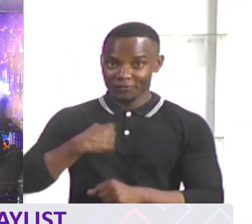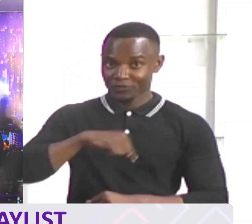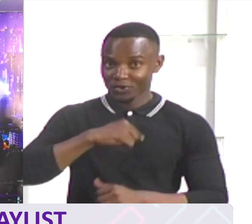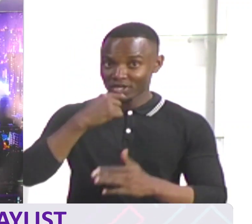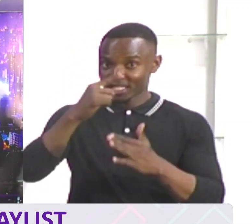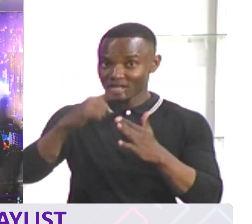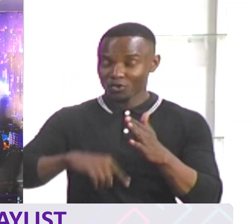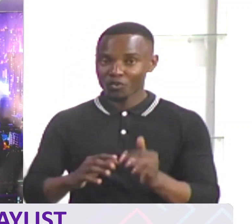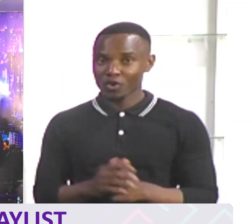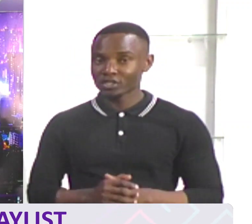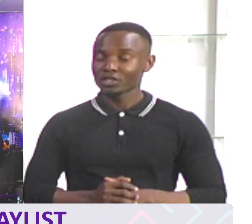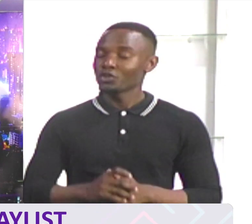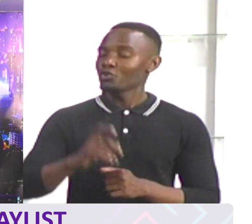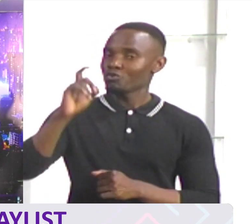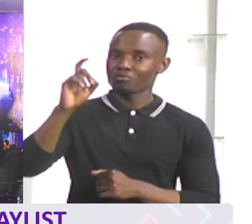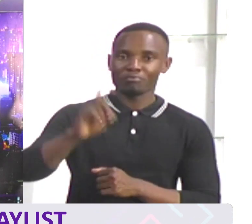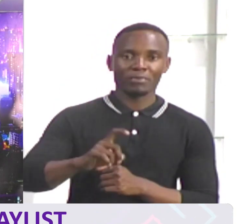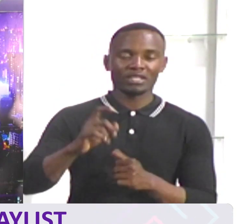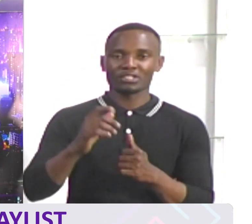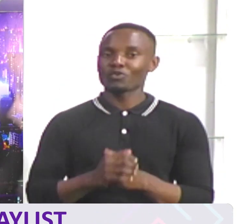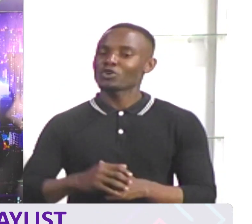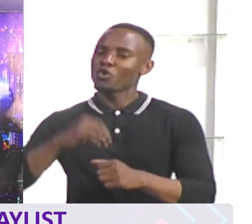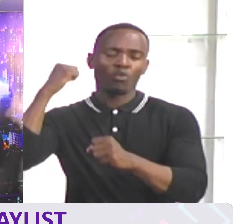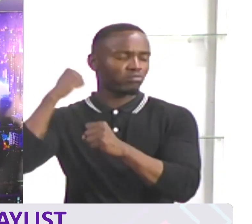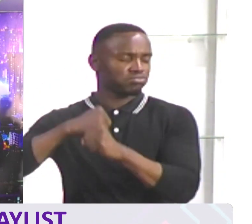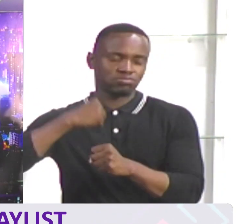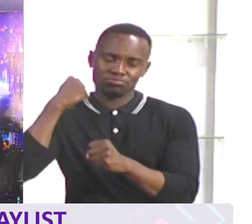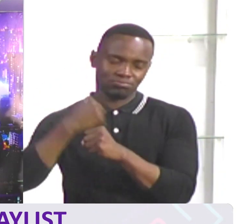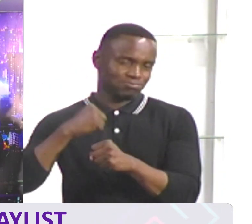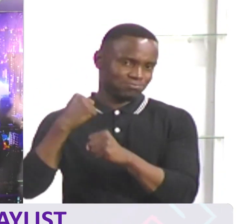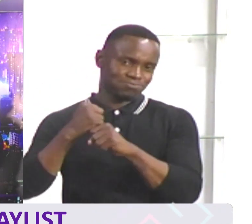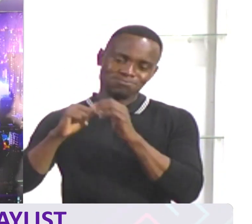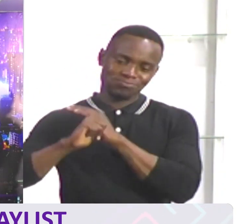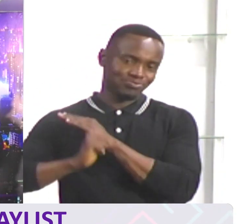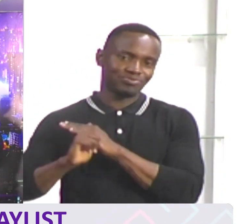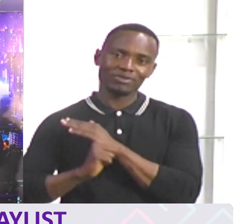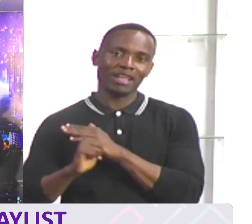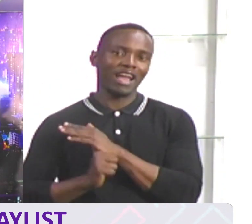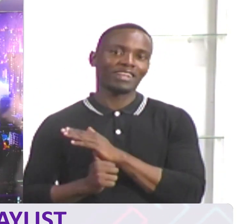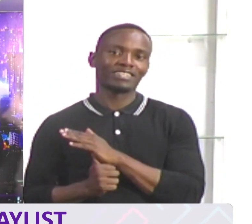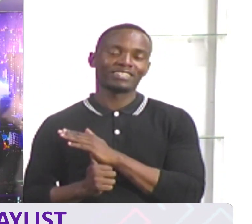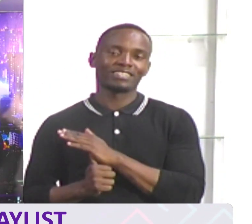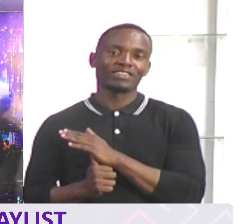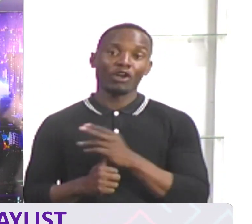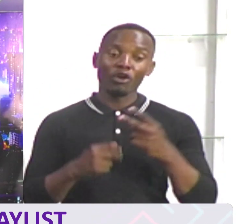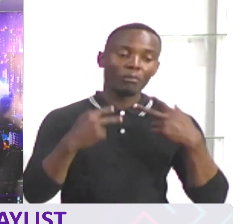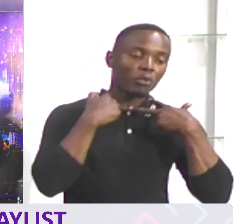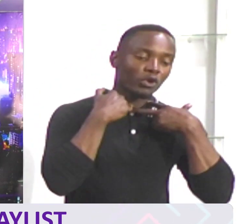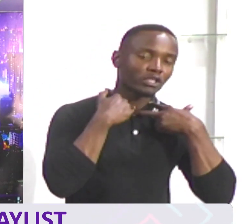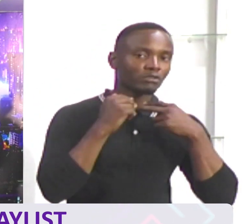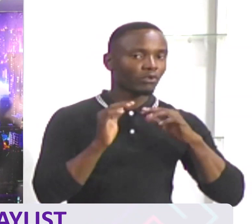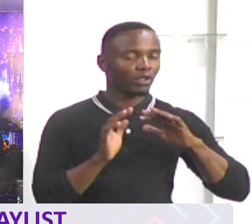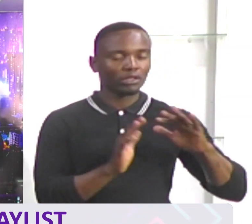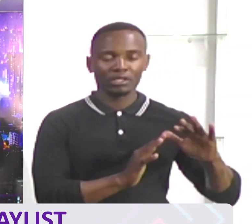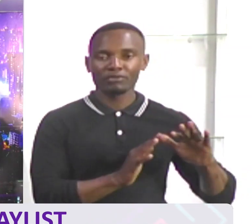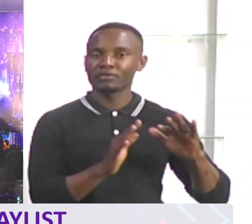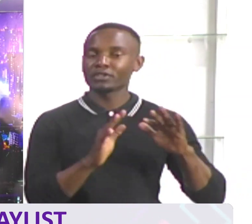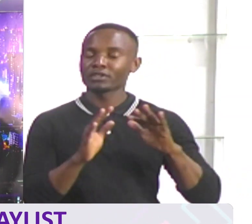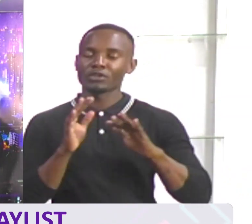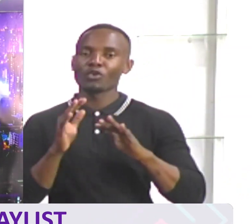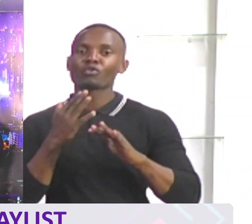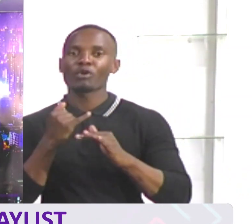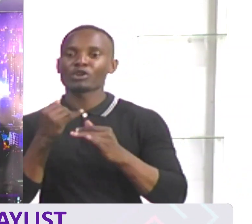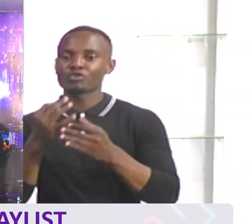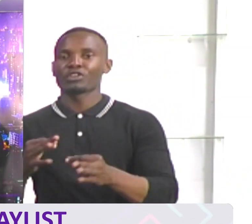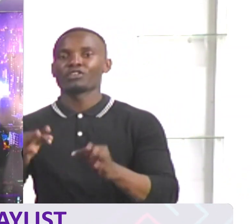mjitume beyond your expectations kwa wangu si ndio tumesema tutatoka kwa bondage tunavuka kwa liberty tuende kwa liberty